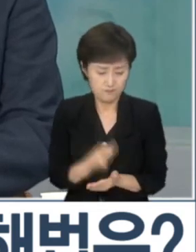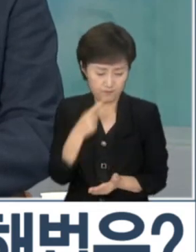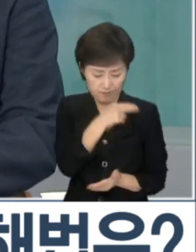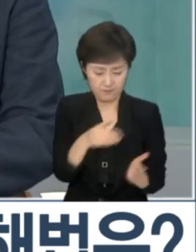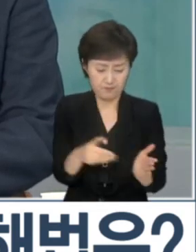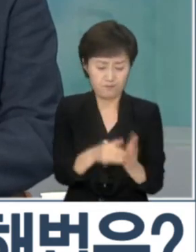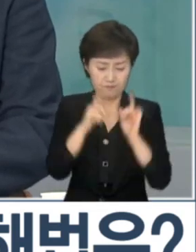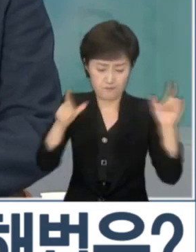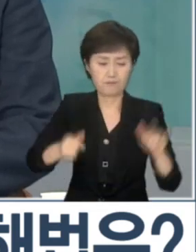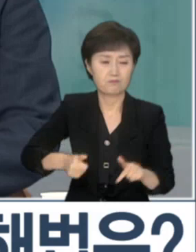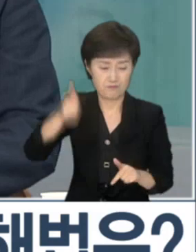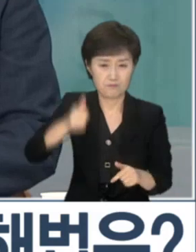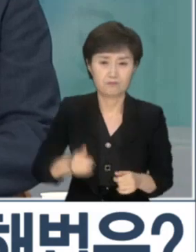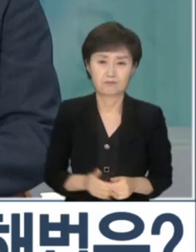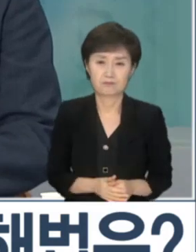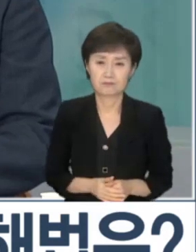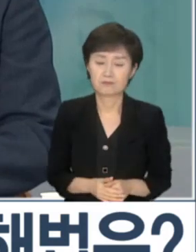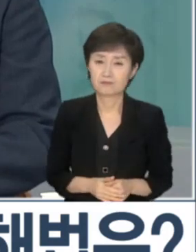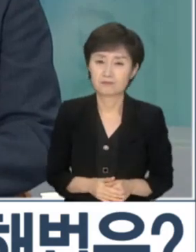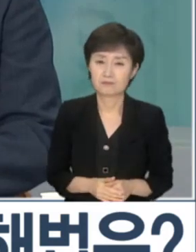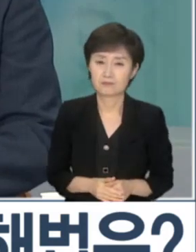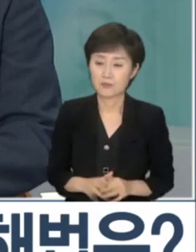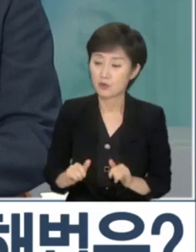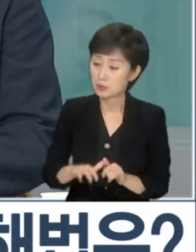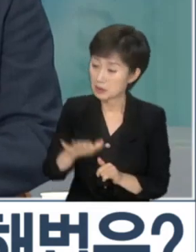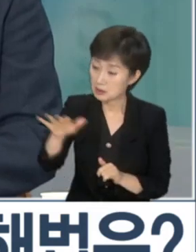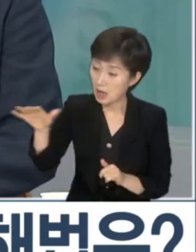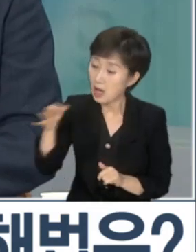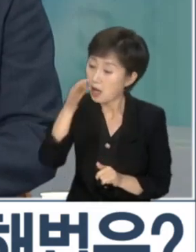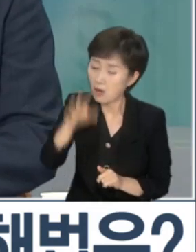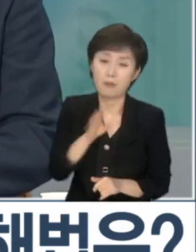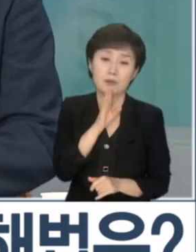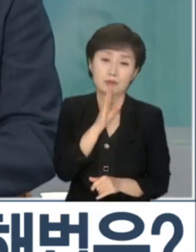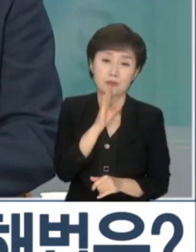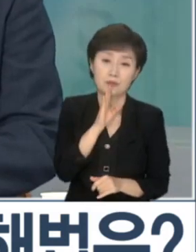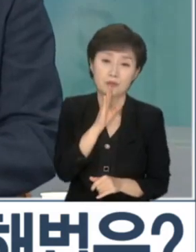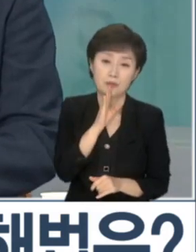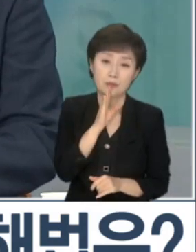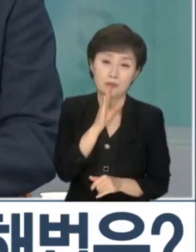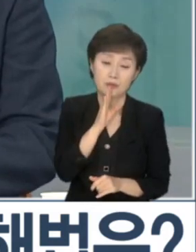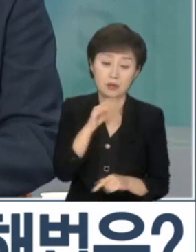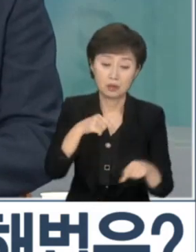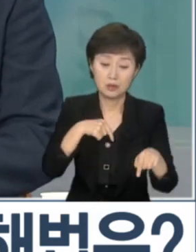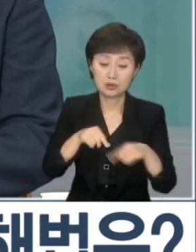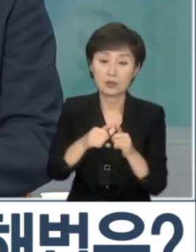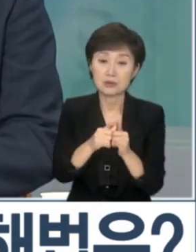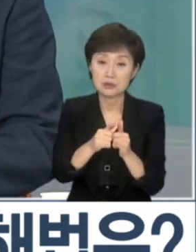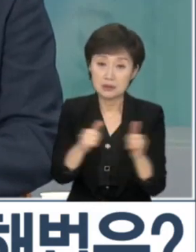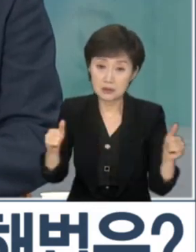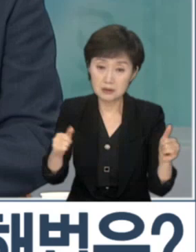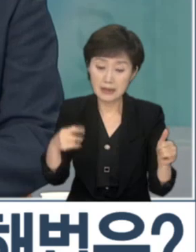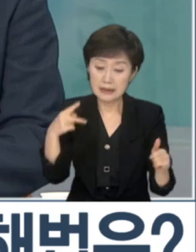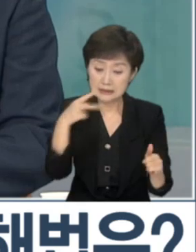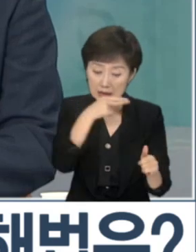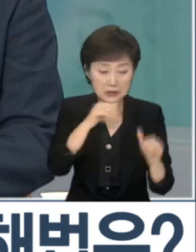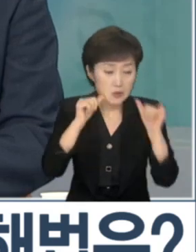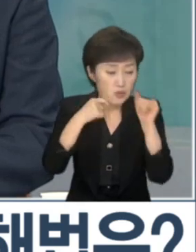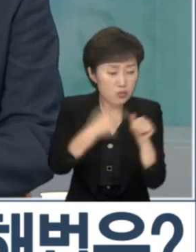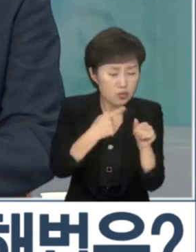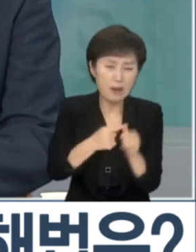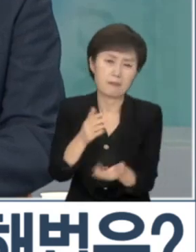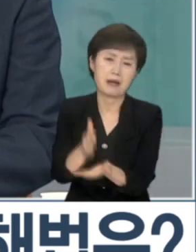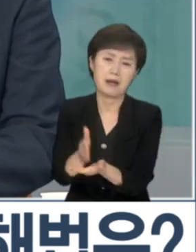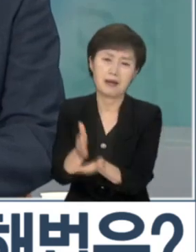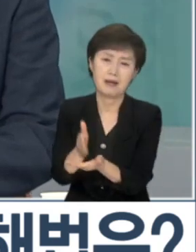것이 좋을 것 같습니다 국민들이 다 괴롭고 힘들어요 그러하기 때문에 정치인의 단식에 대해서 조롱하지 마시고